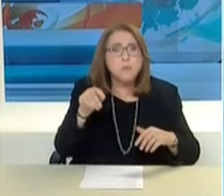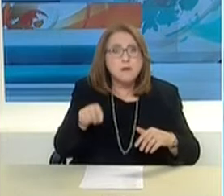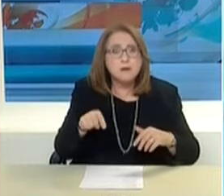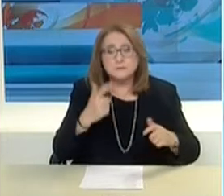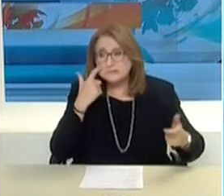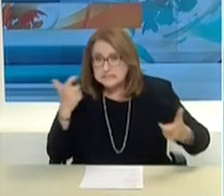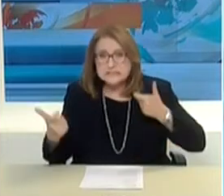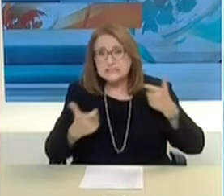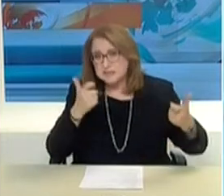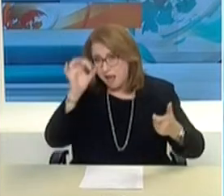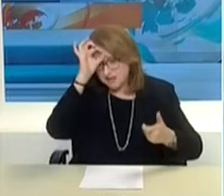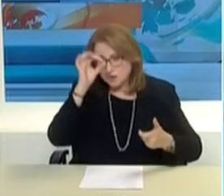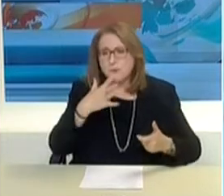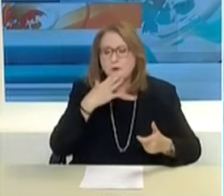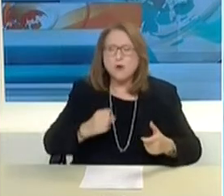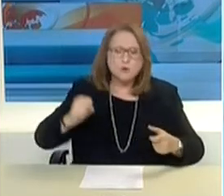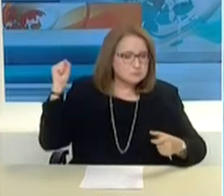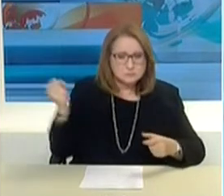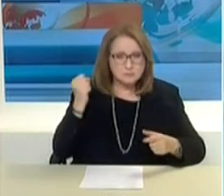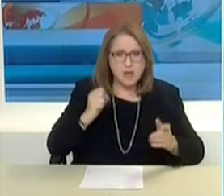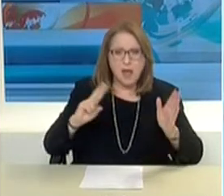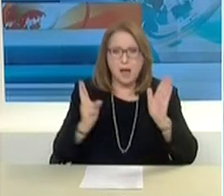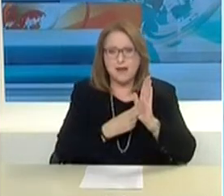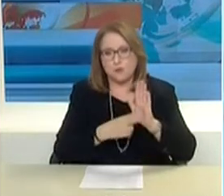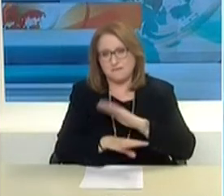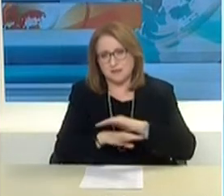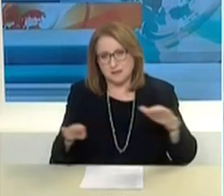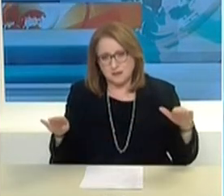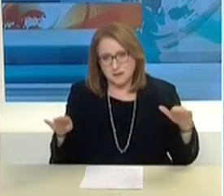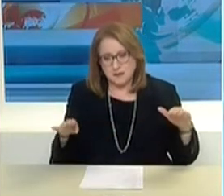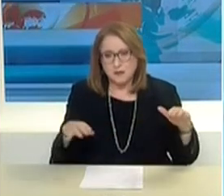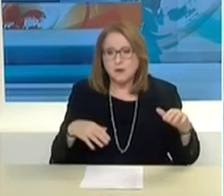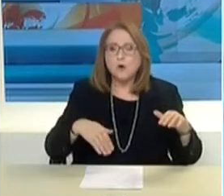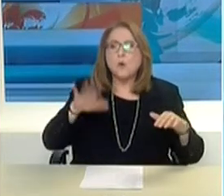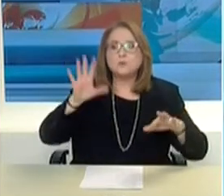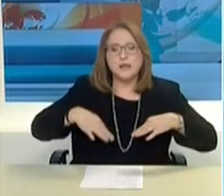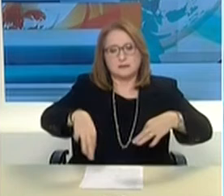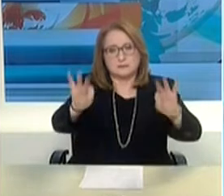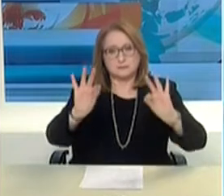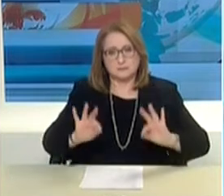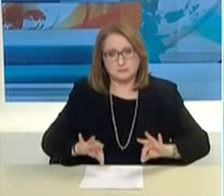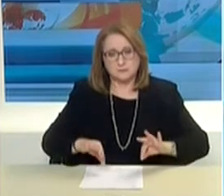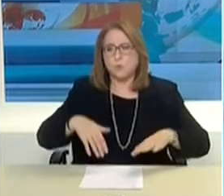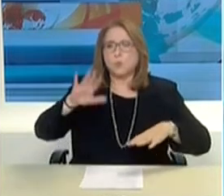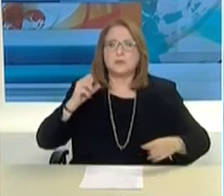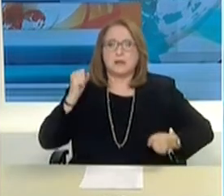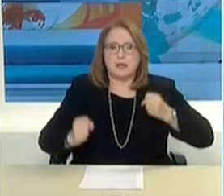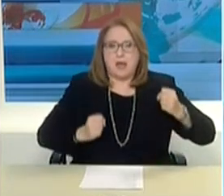τηρηθεί απαρέγκλιτα ο παραπάνω κανόνας. Δεν επιτρέπονται ούτε πικνίκ, ούτε άθληση κατά